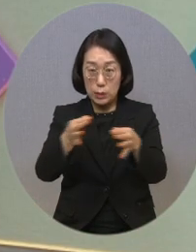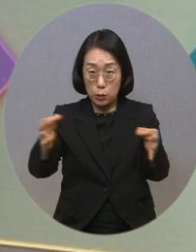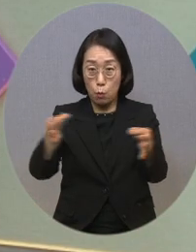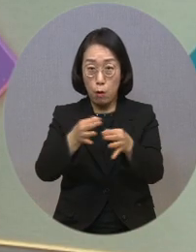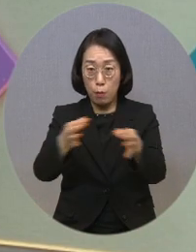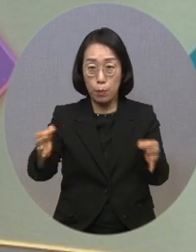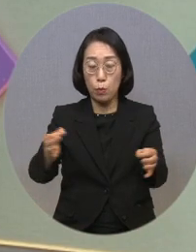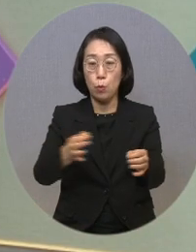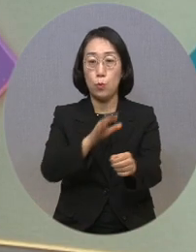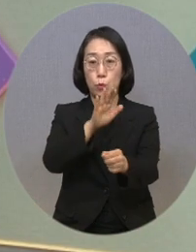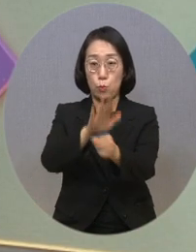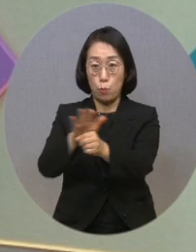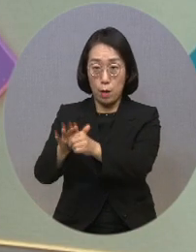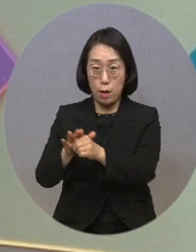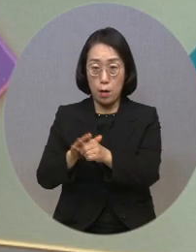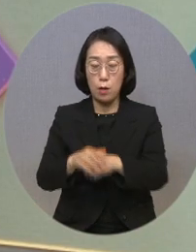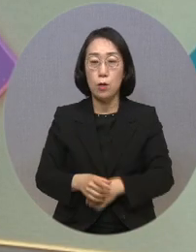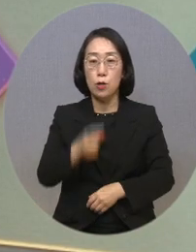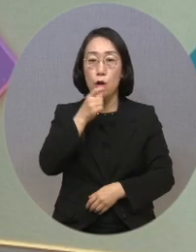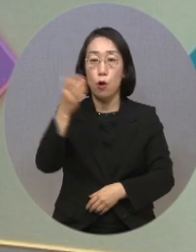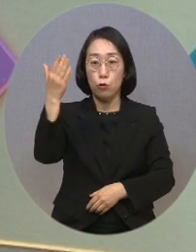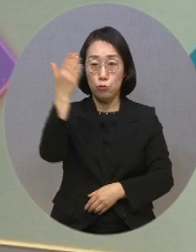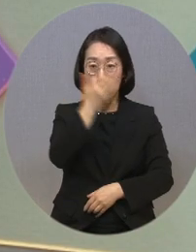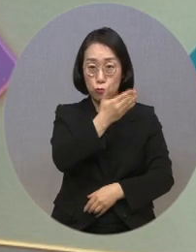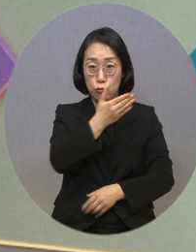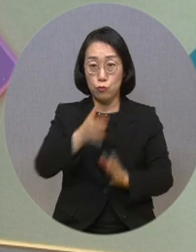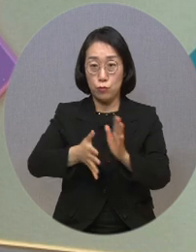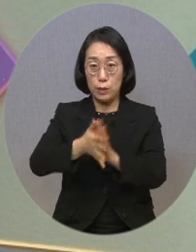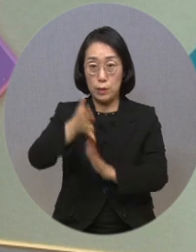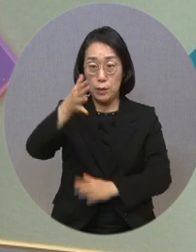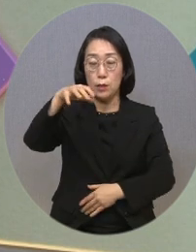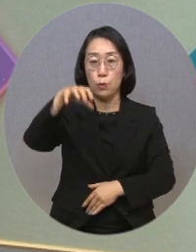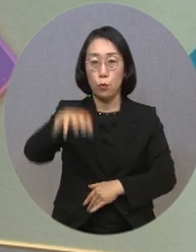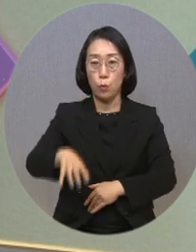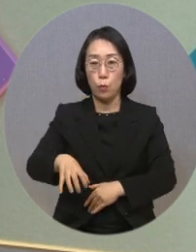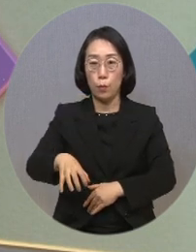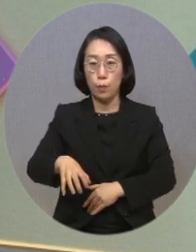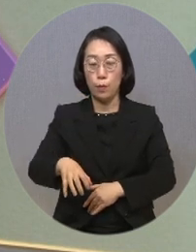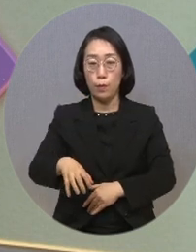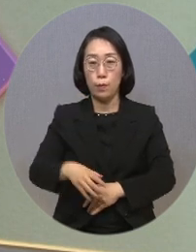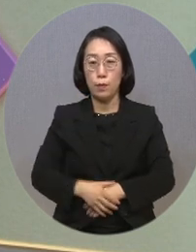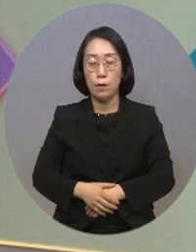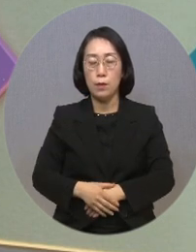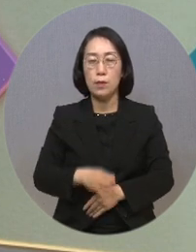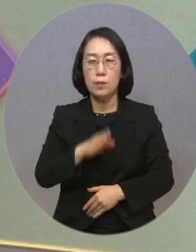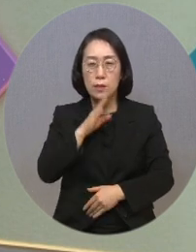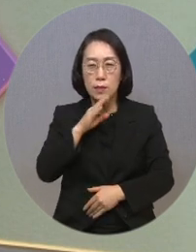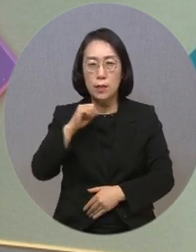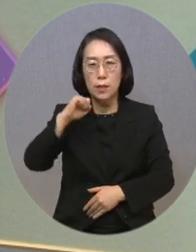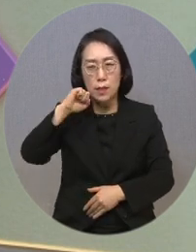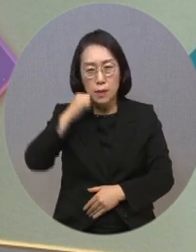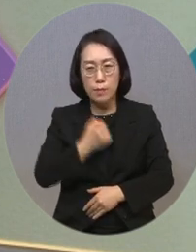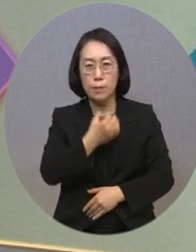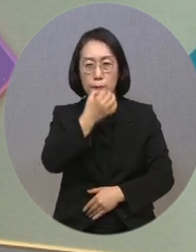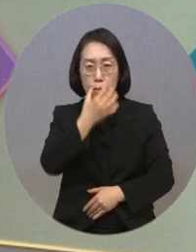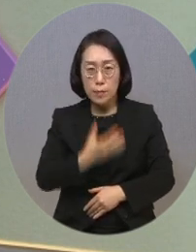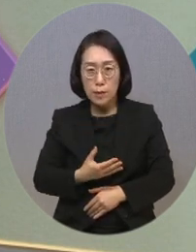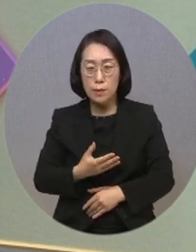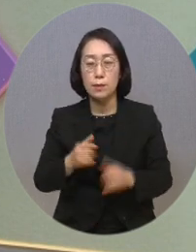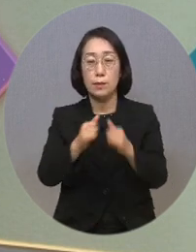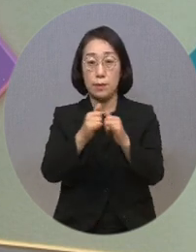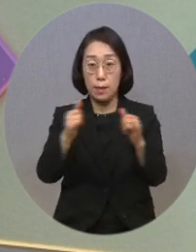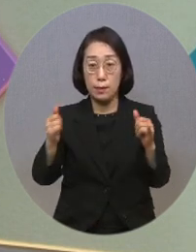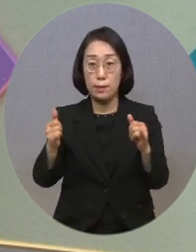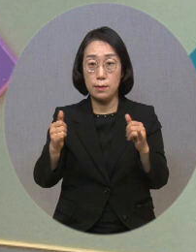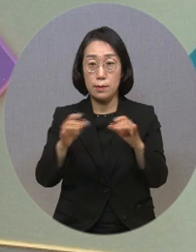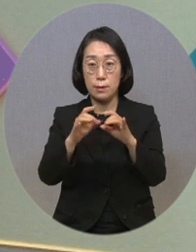나서 네. 우리 여수에서도 우리 시민들, 진짜 힘들고 어렵게 살고 계시는 우리